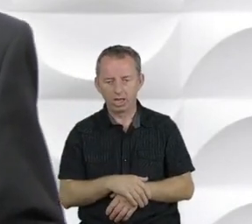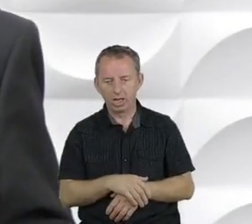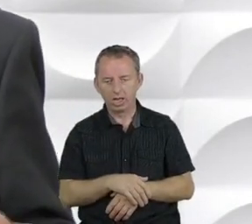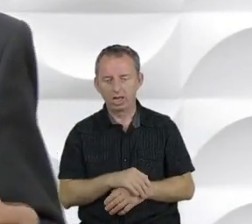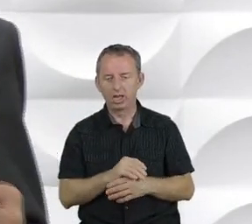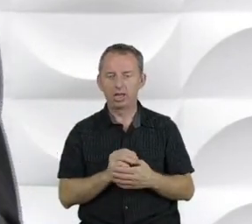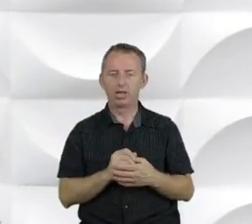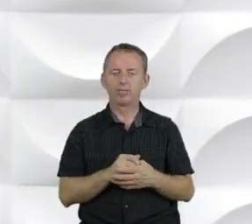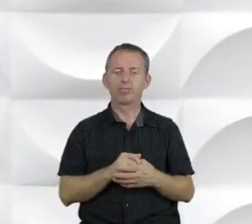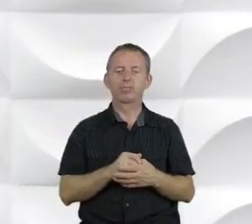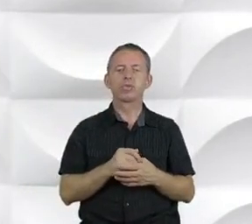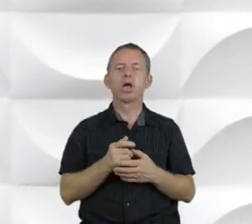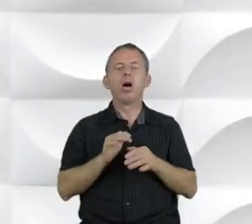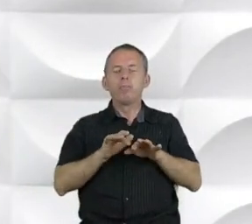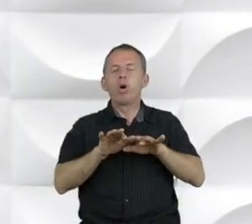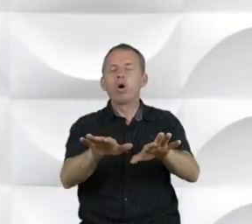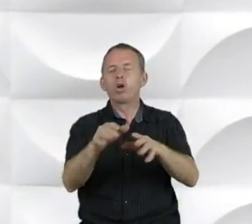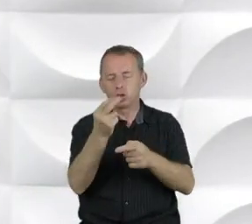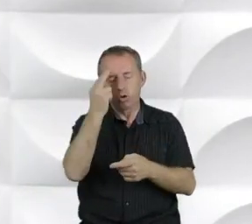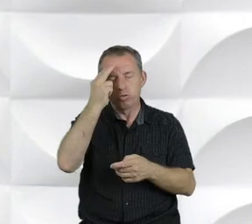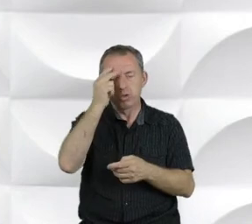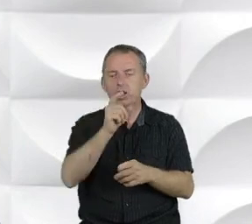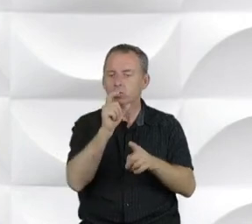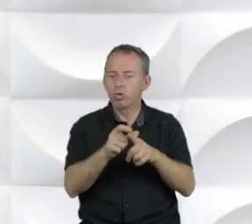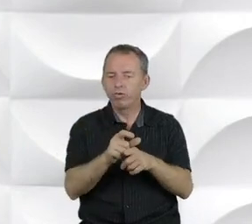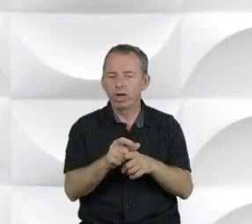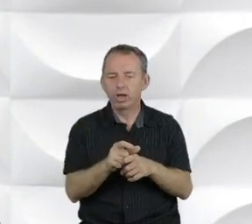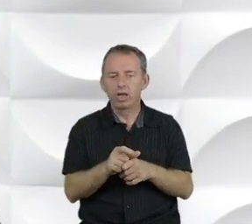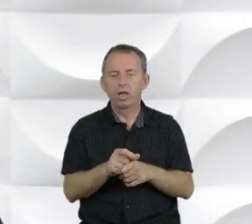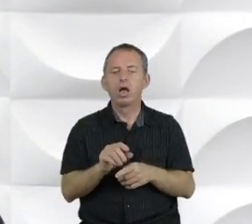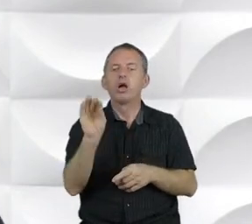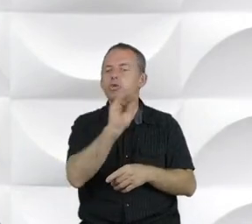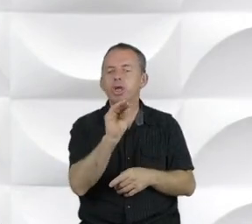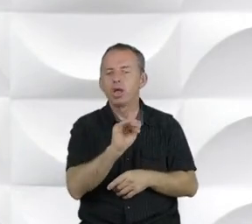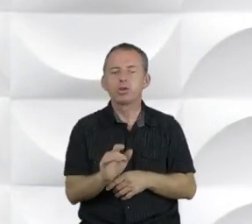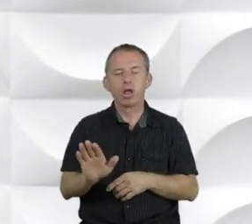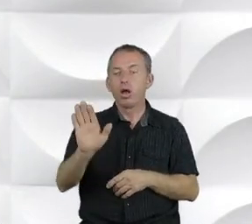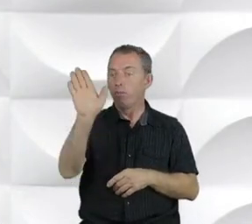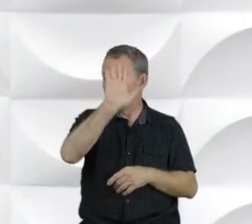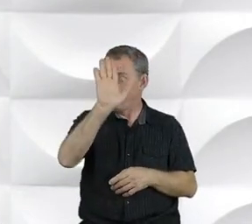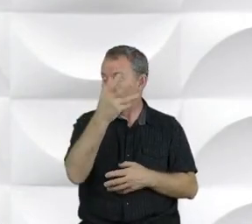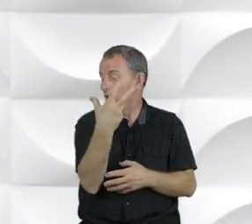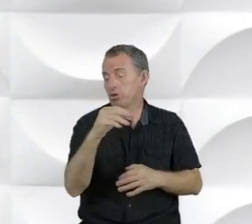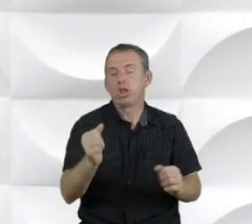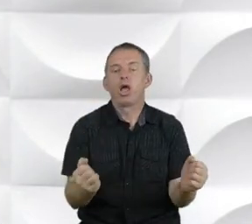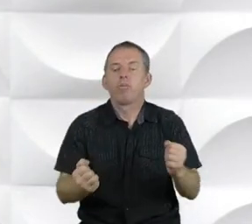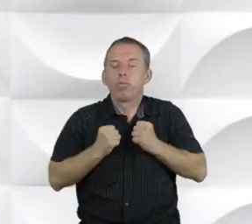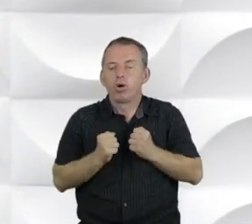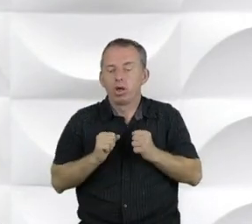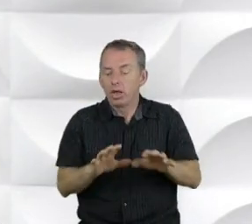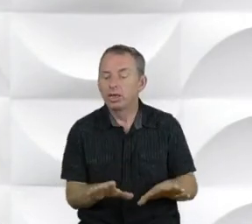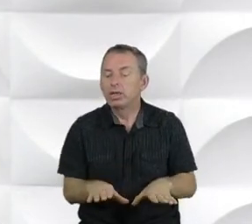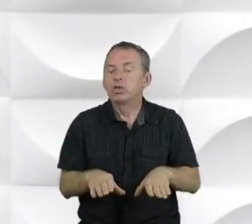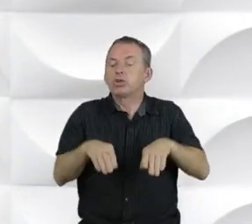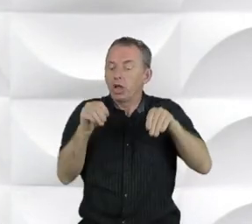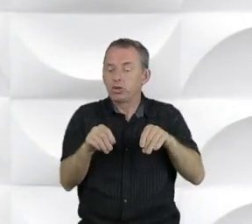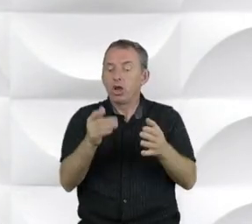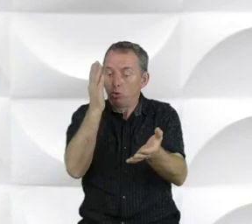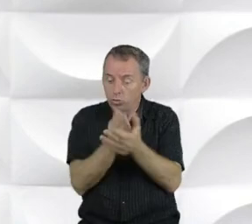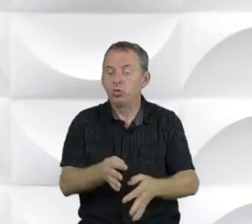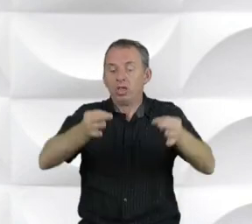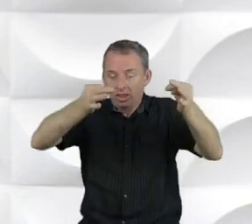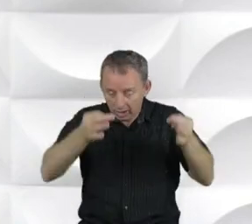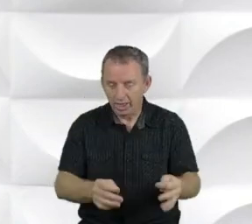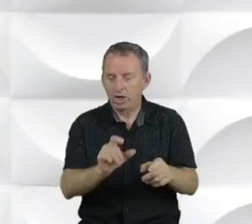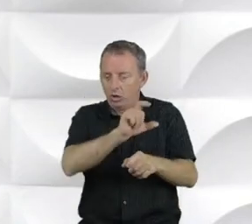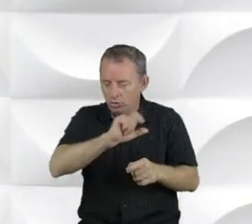w pospolitym rozumieniu tego słowa, jeszcze Boga nie boją, zaczęli się Go bać.